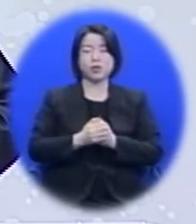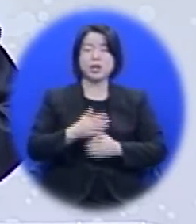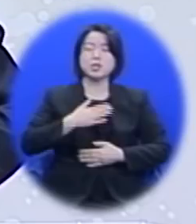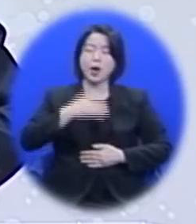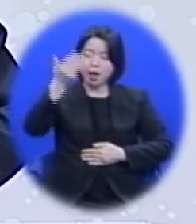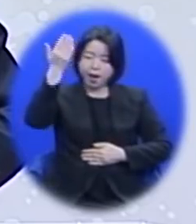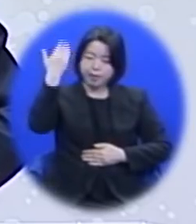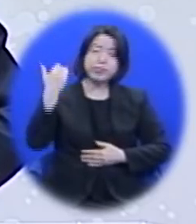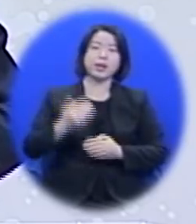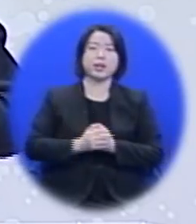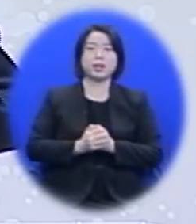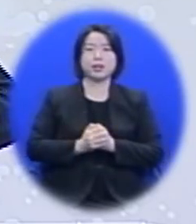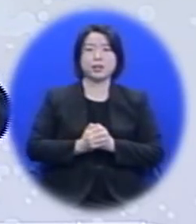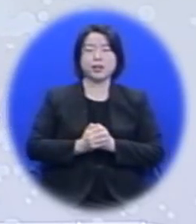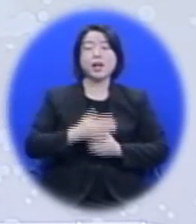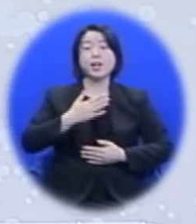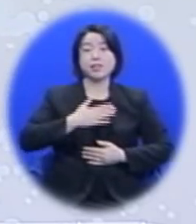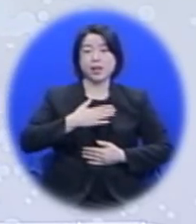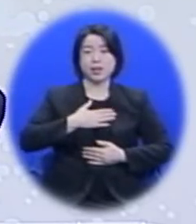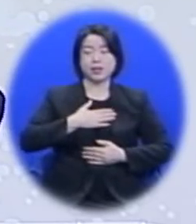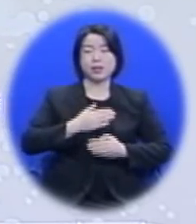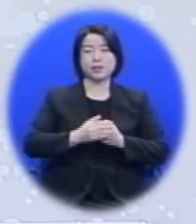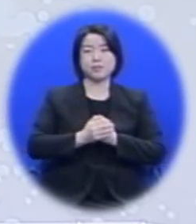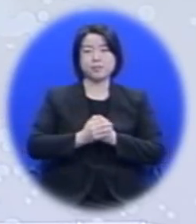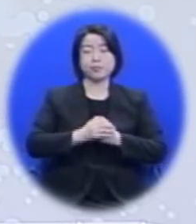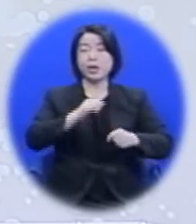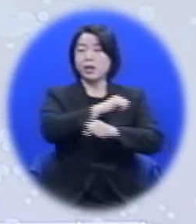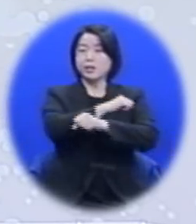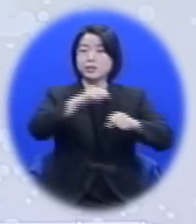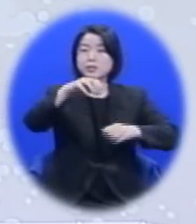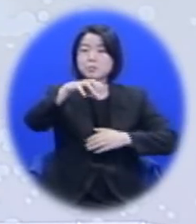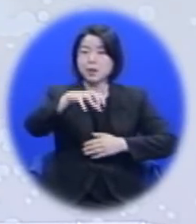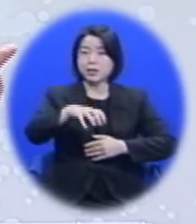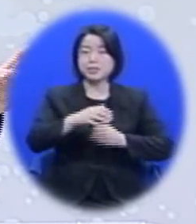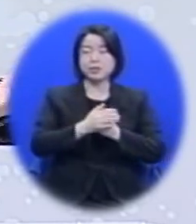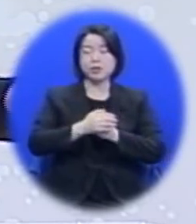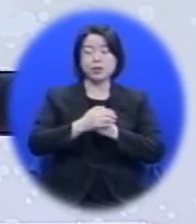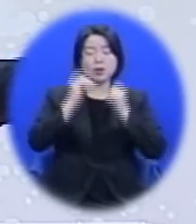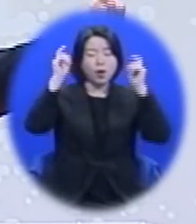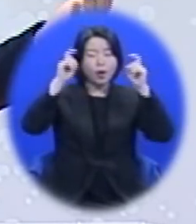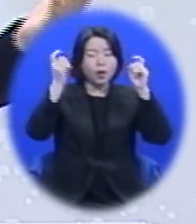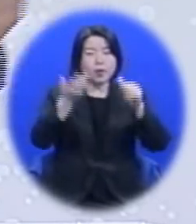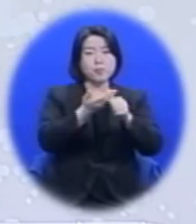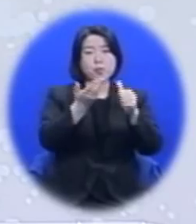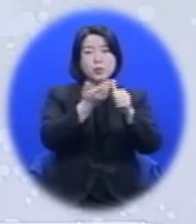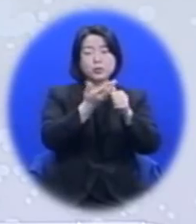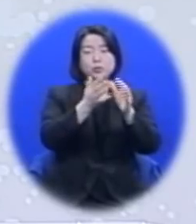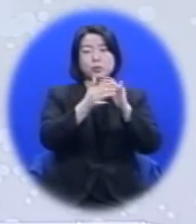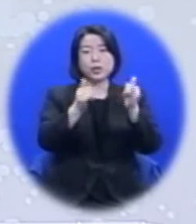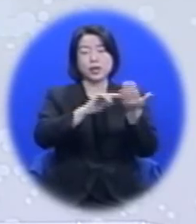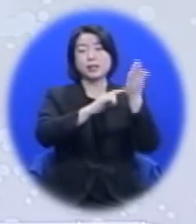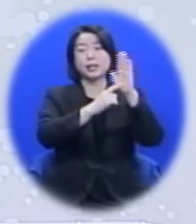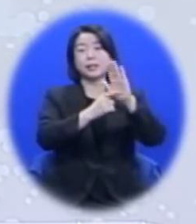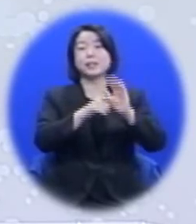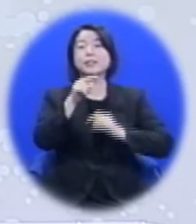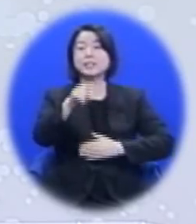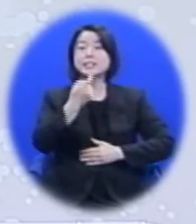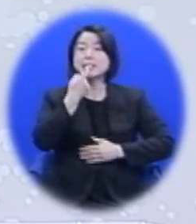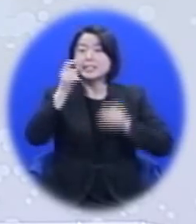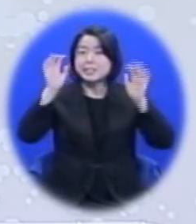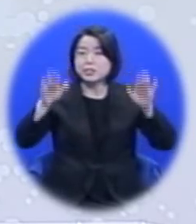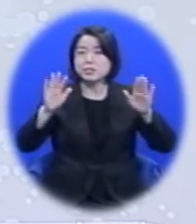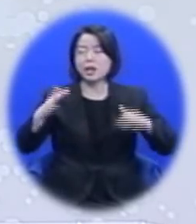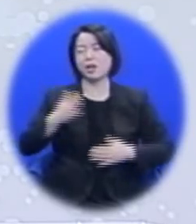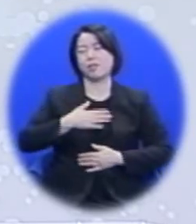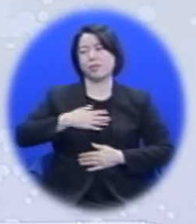한때, 나에게 들판에서 목동들에게 나타나셨던 그 천사가 좀